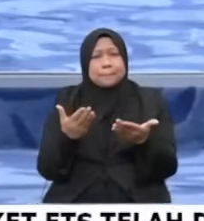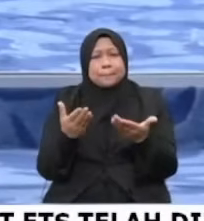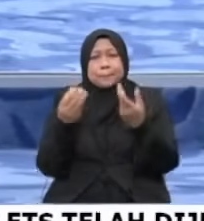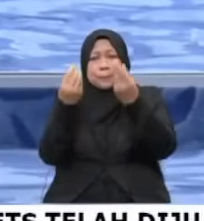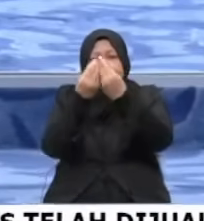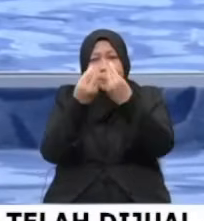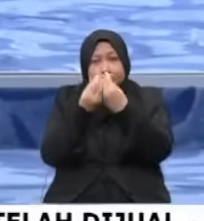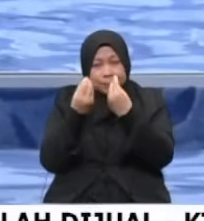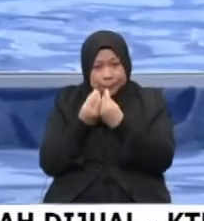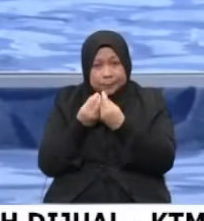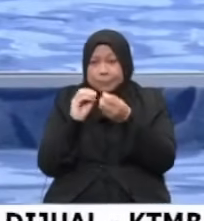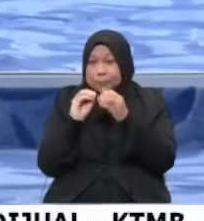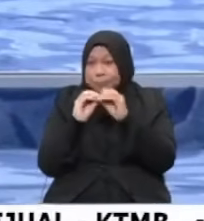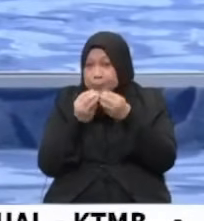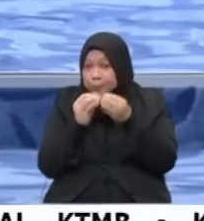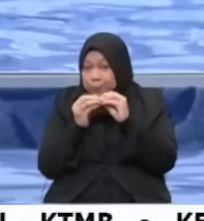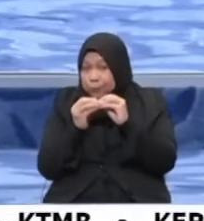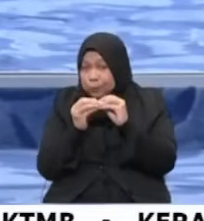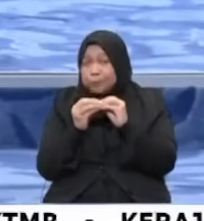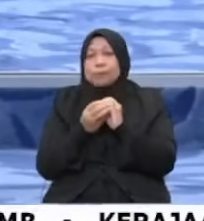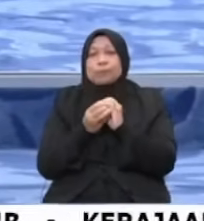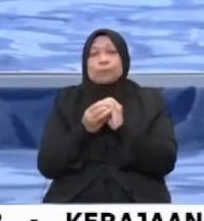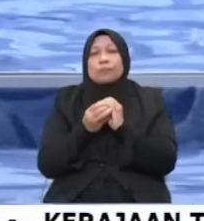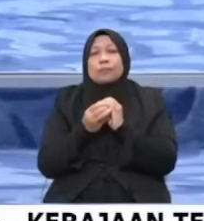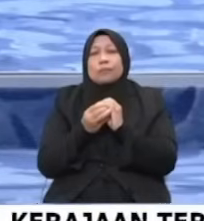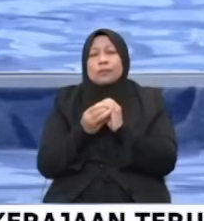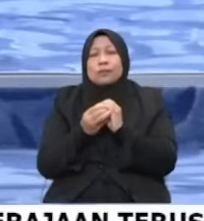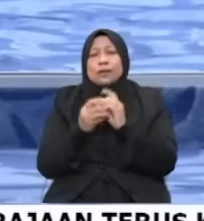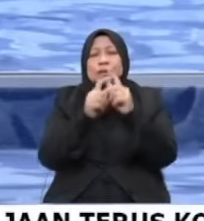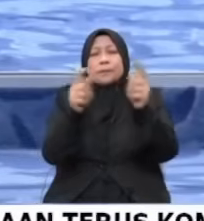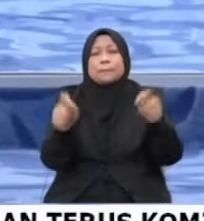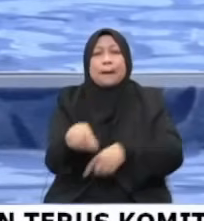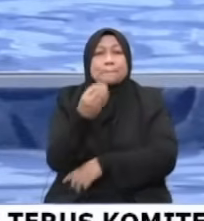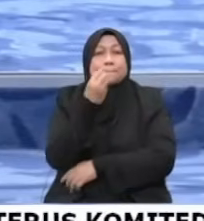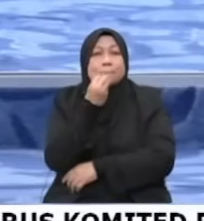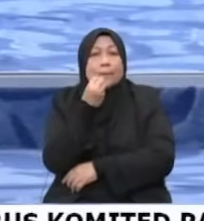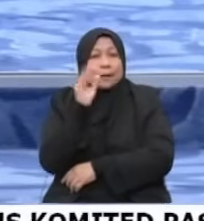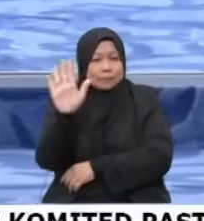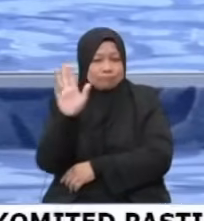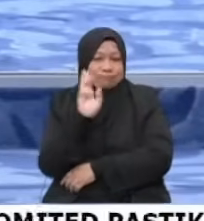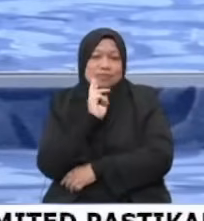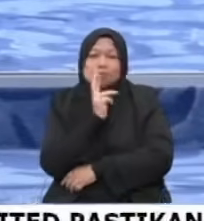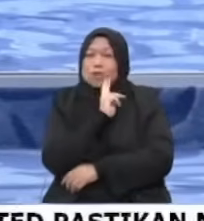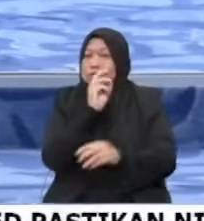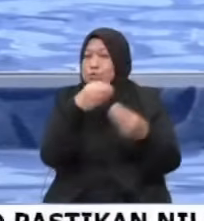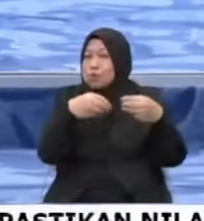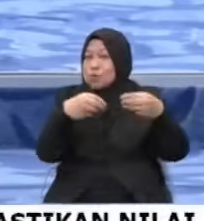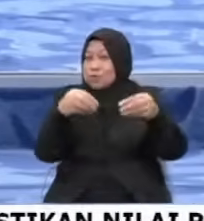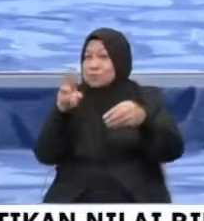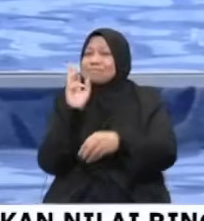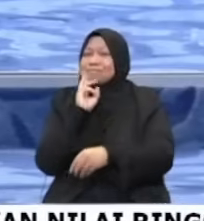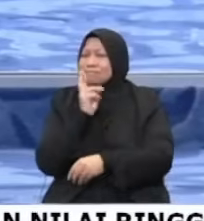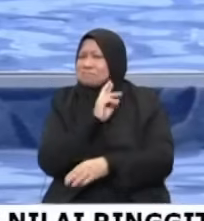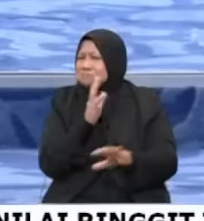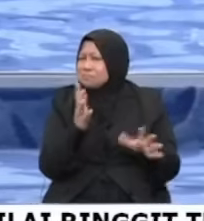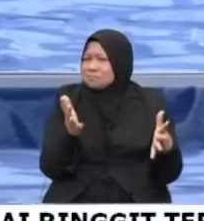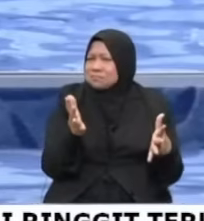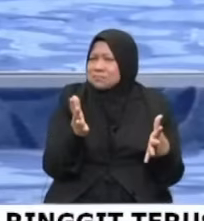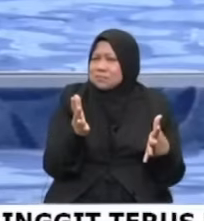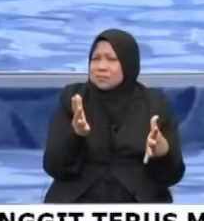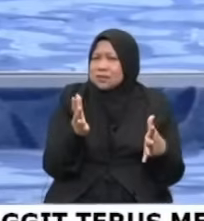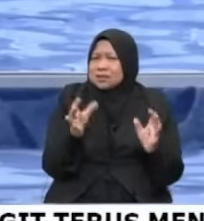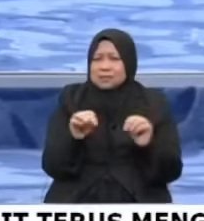angka di tempat makanan restoran umpamanya tidak di